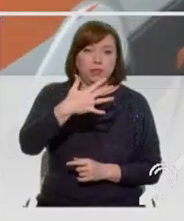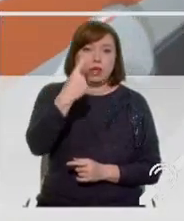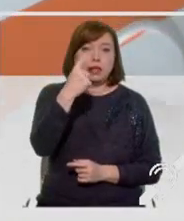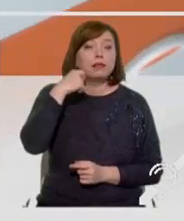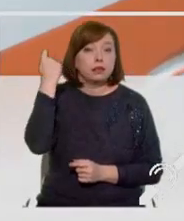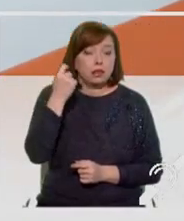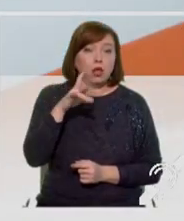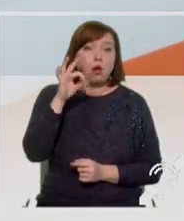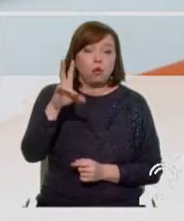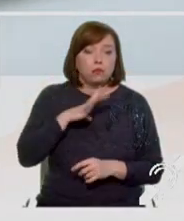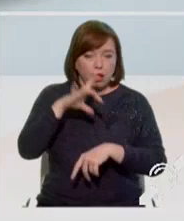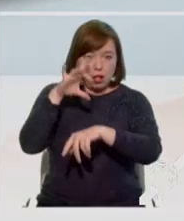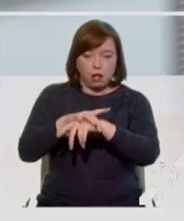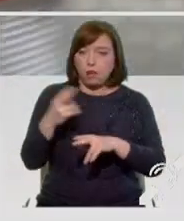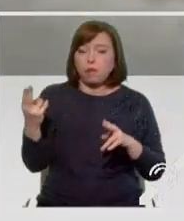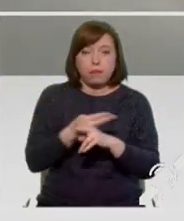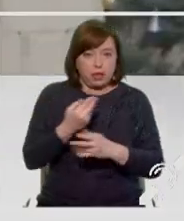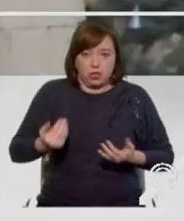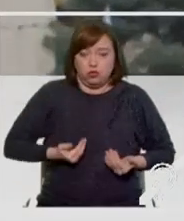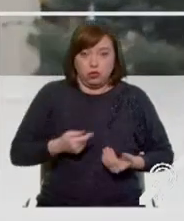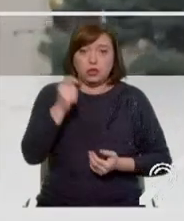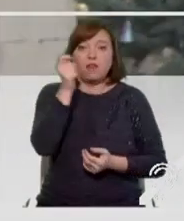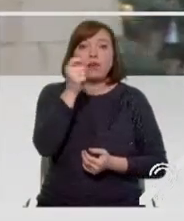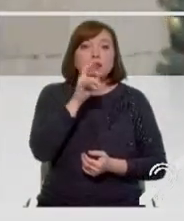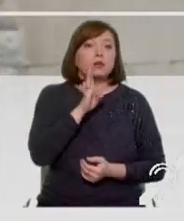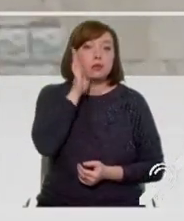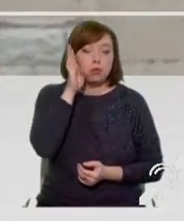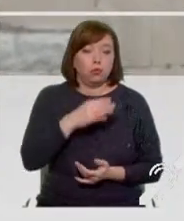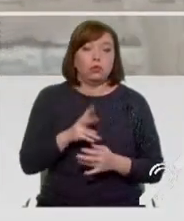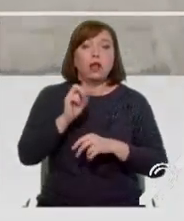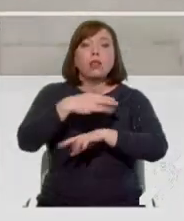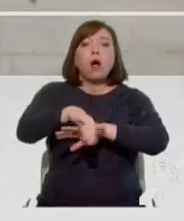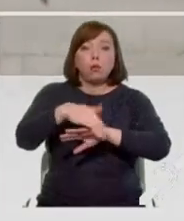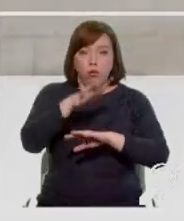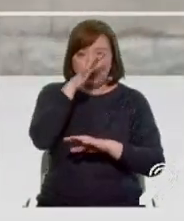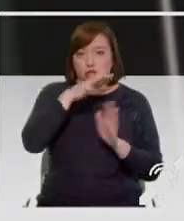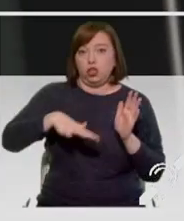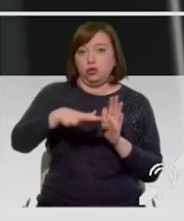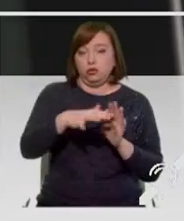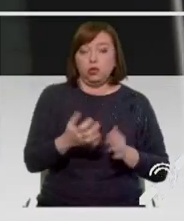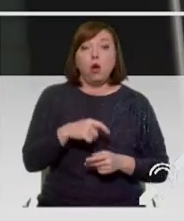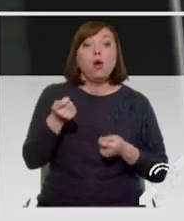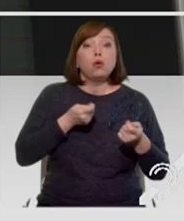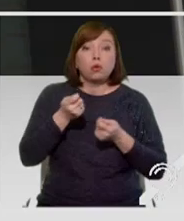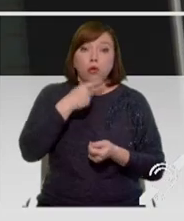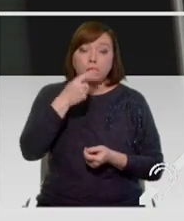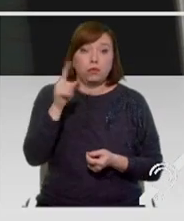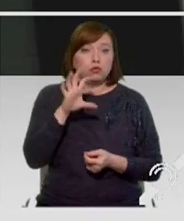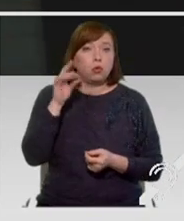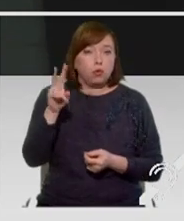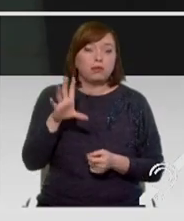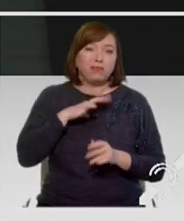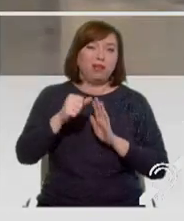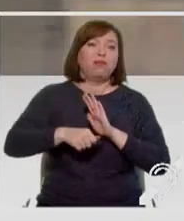51 de ani. El a fost găsit fără semne de viață duminică dimineață pe o stradă din Chișinău. Autoritățile susțin că era un